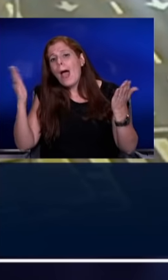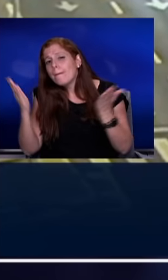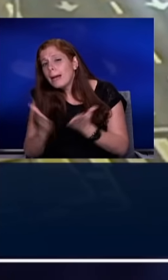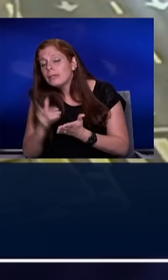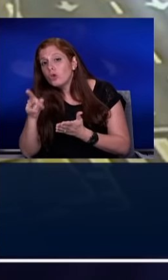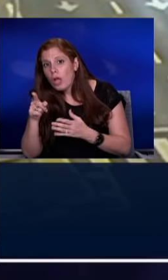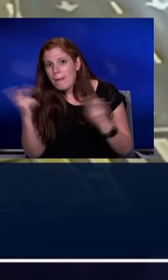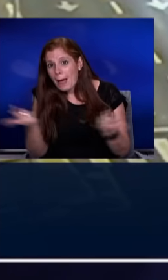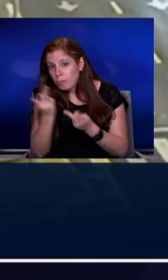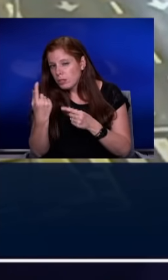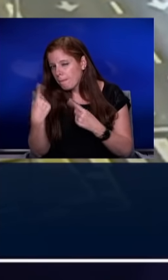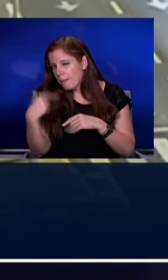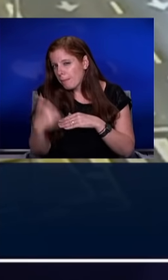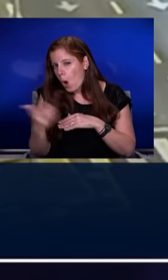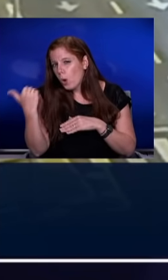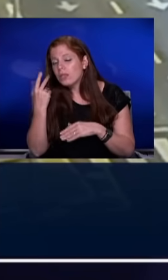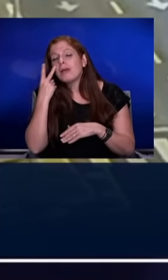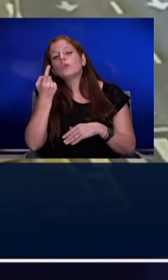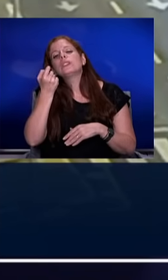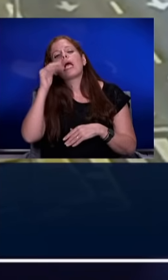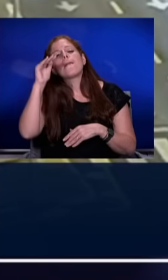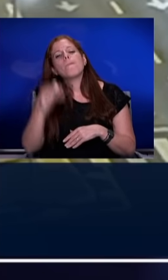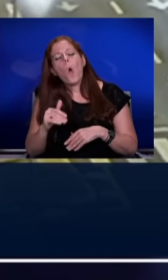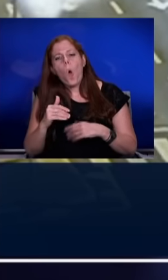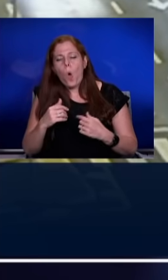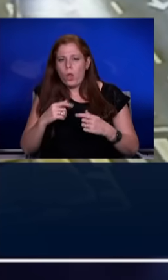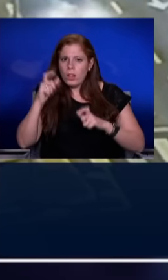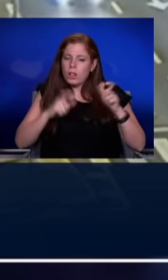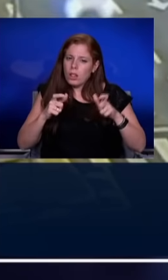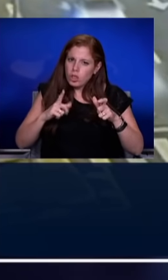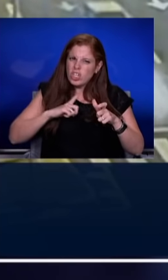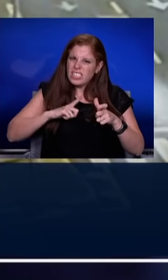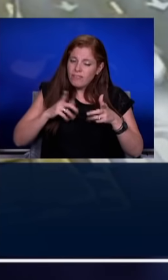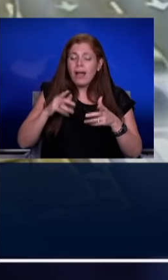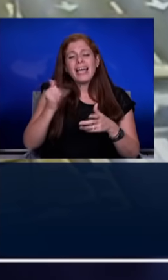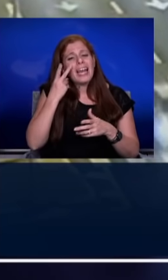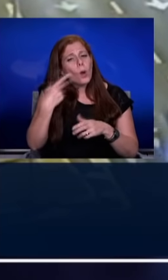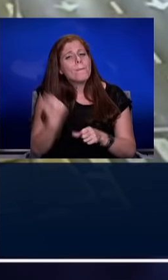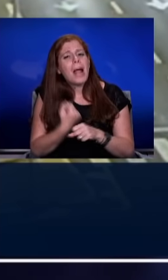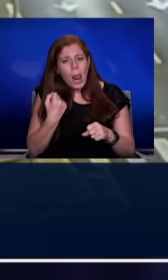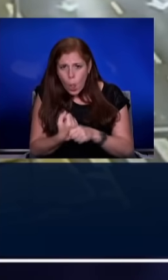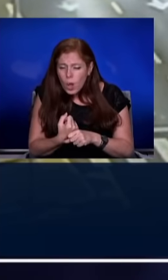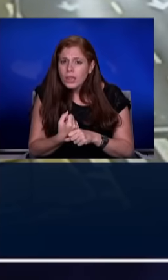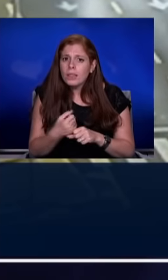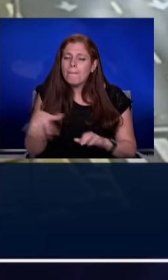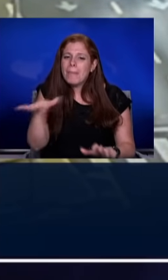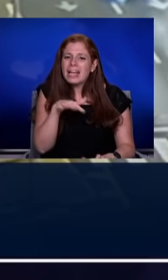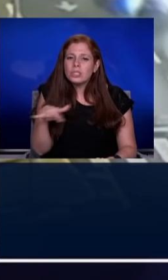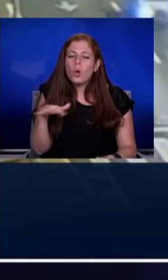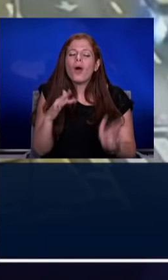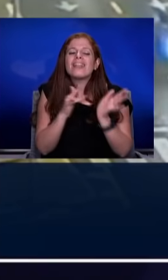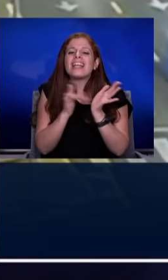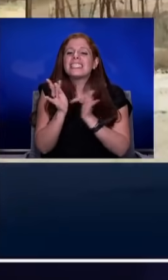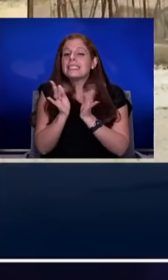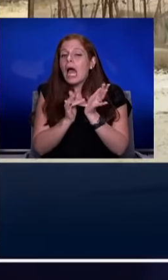החיפושים בימים האחרונים, ראינו מעט פחות כוחות גלויים היום, כן ראינו פעילות בשעות האחרונות באזור נצרת, ככל